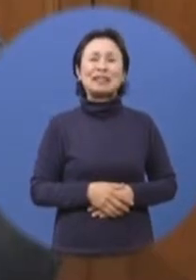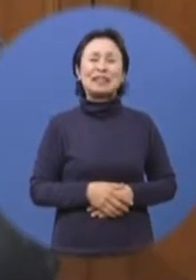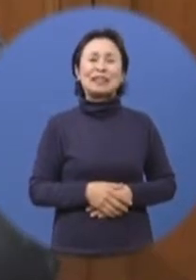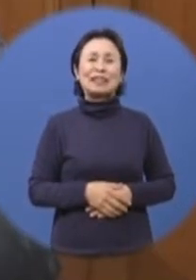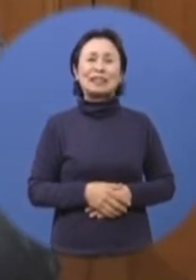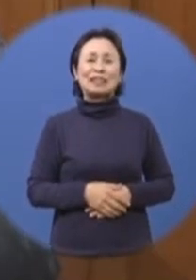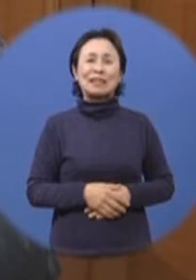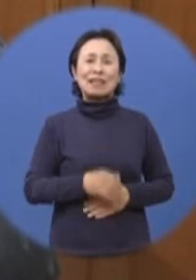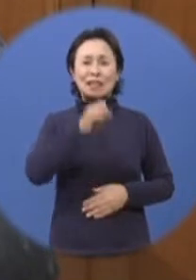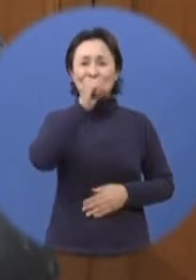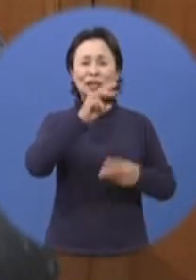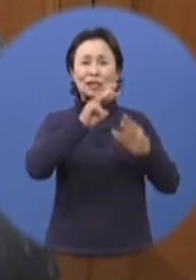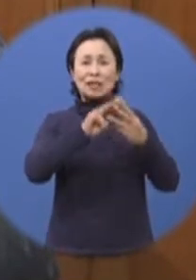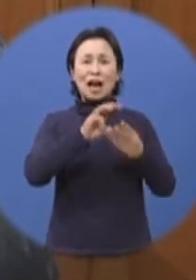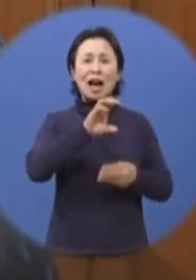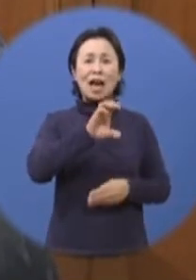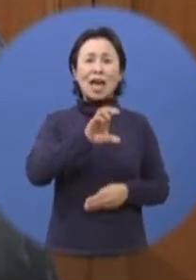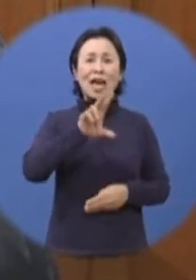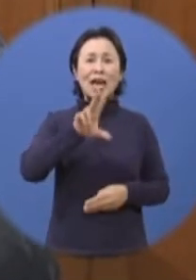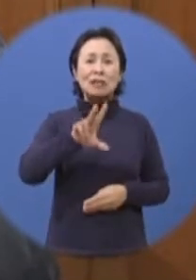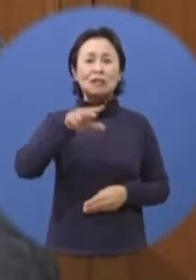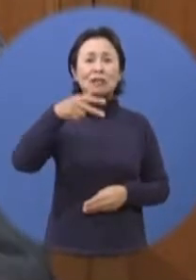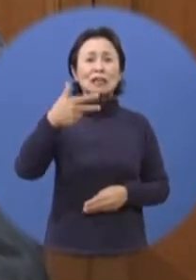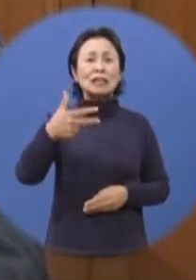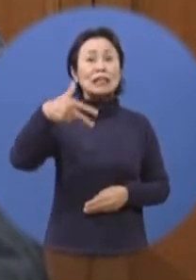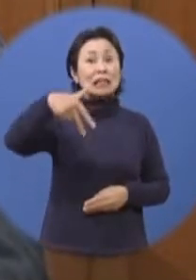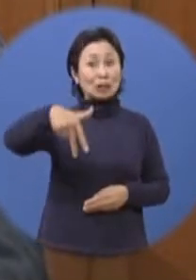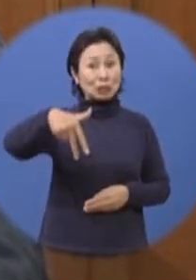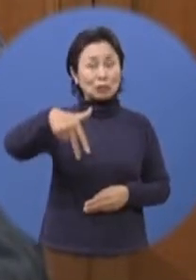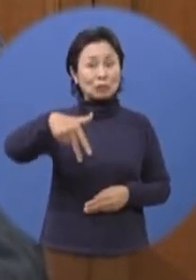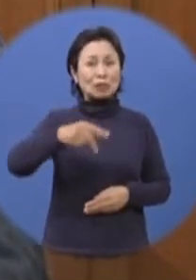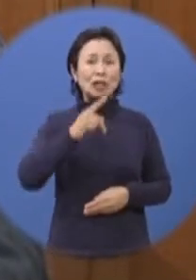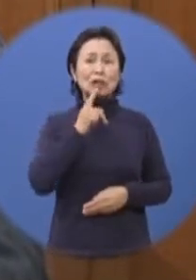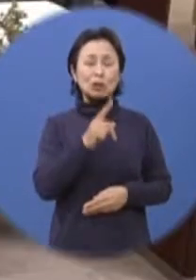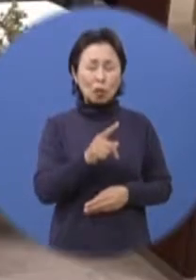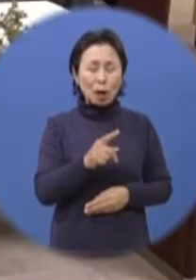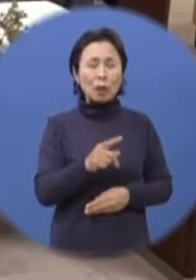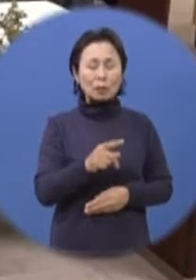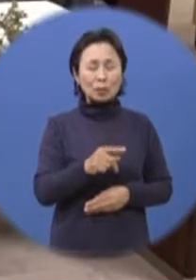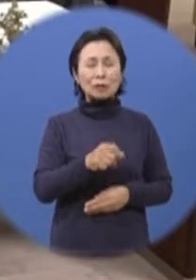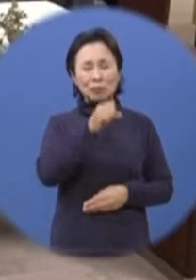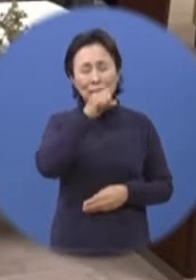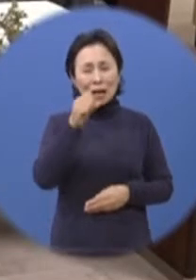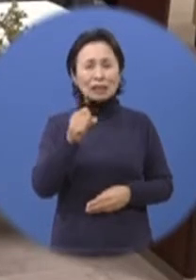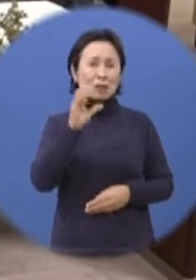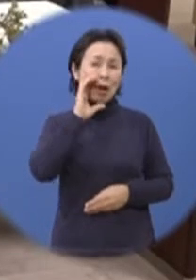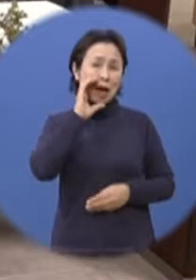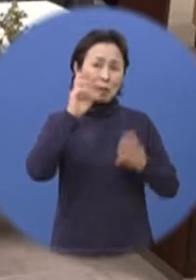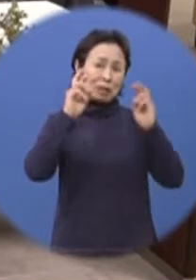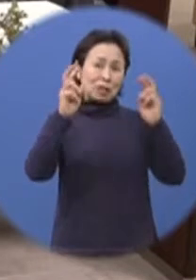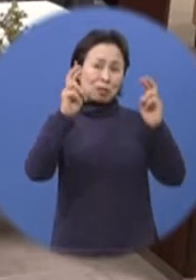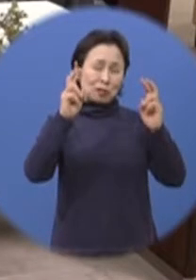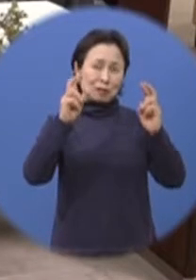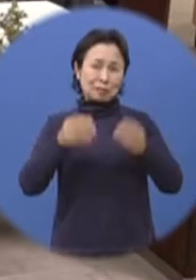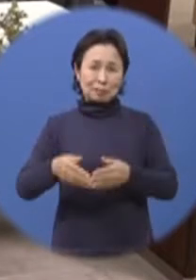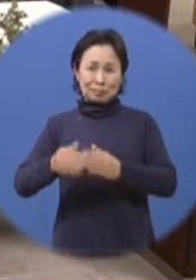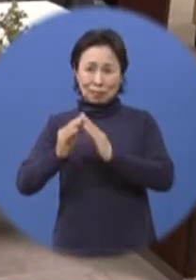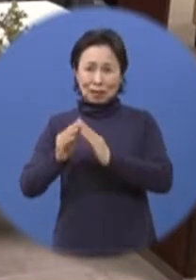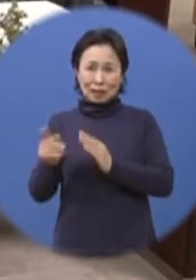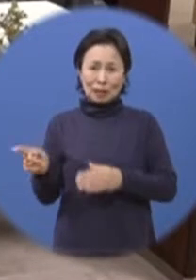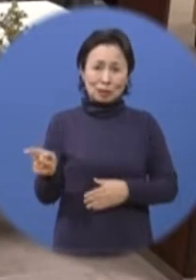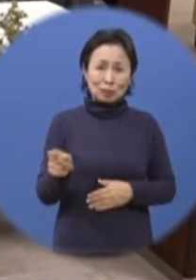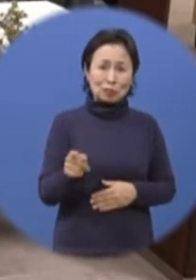lc すなったらペン kp にょなんですね総合サティアの